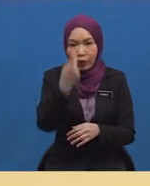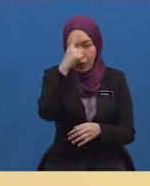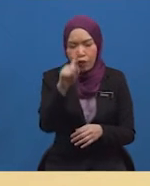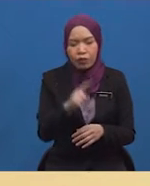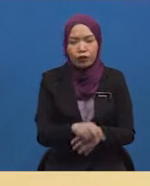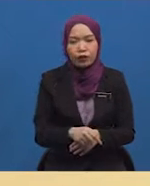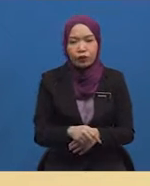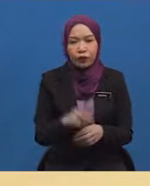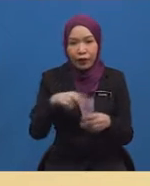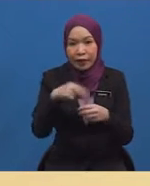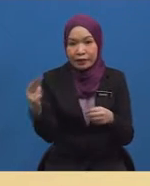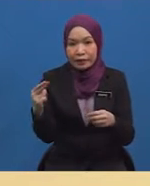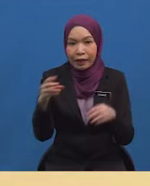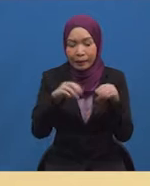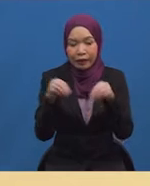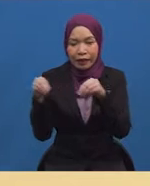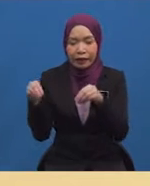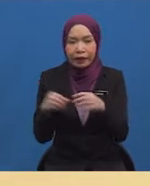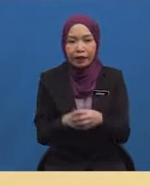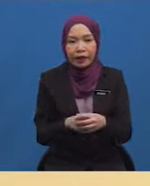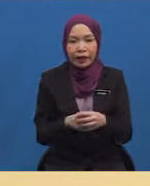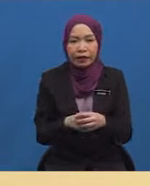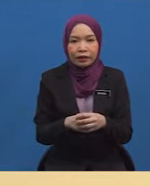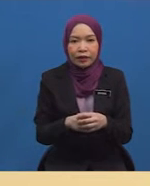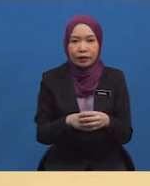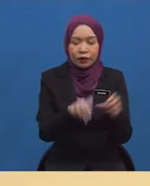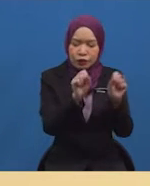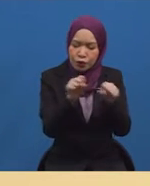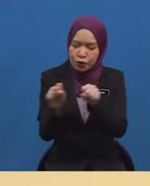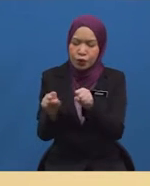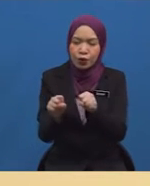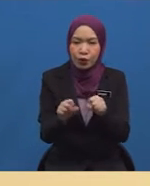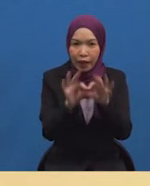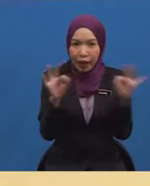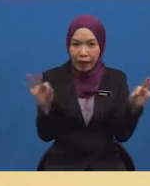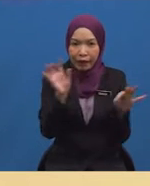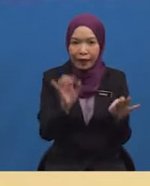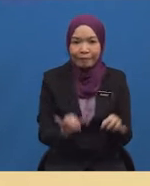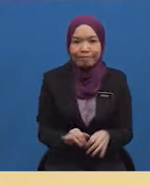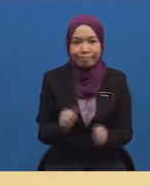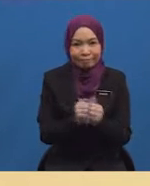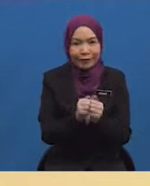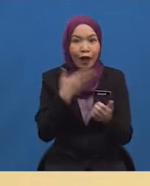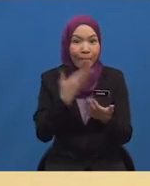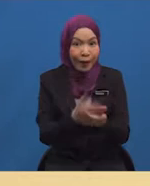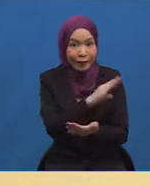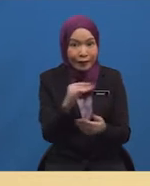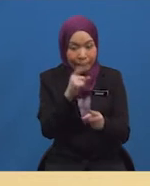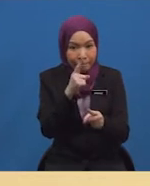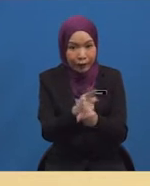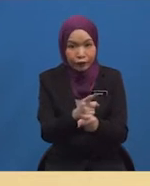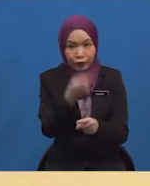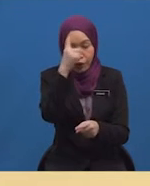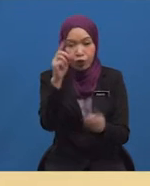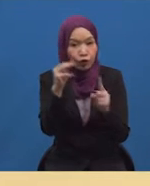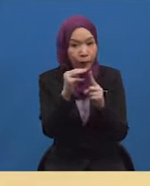Jawapan yang padat dengan olahan ayat yang gramatis serta menarik sudah pasti akan memberikan markah yang tinggi